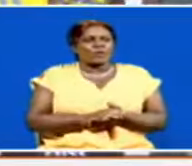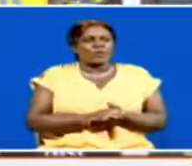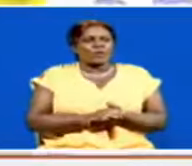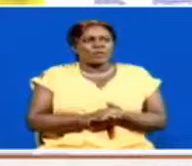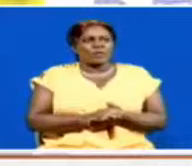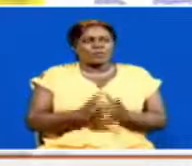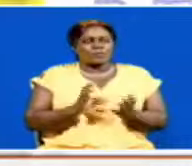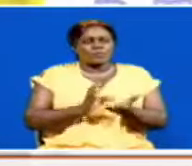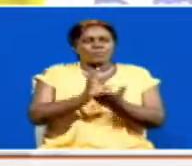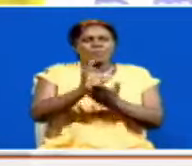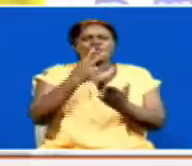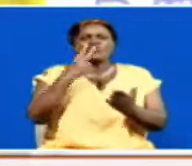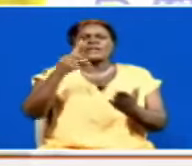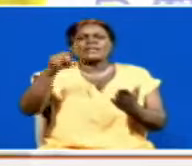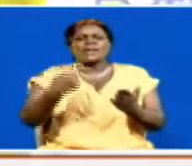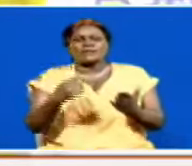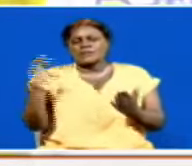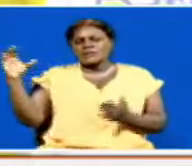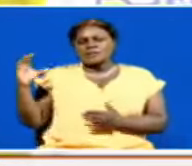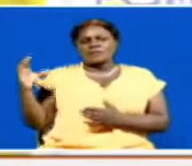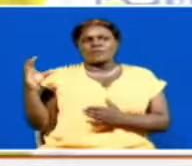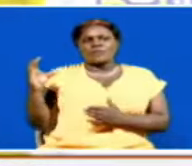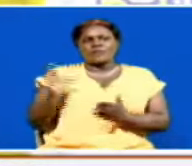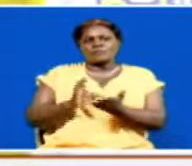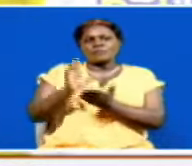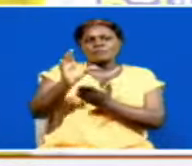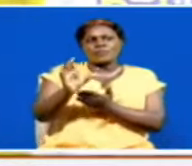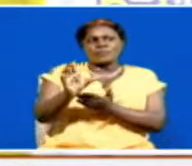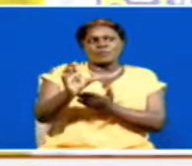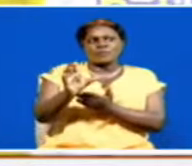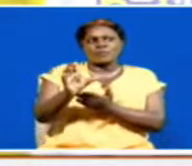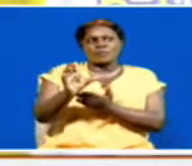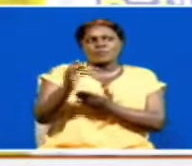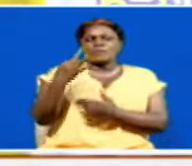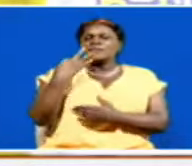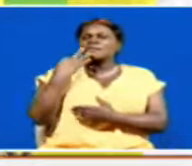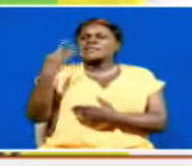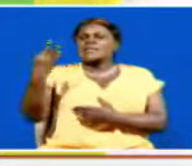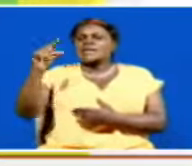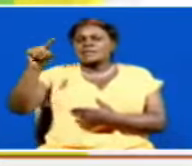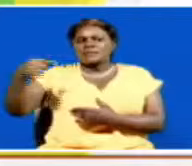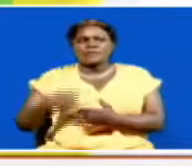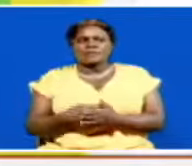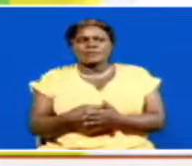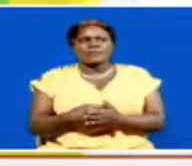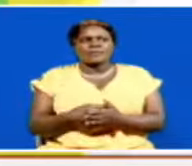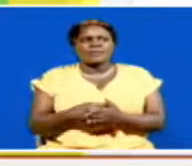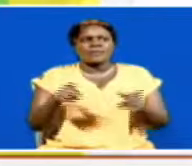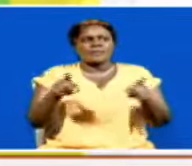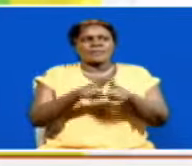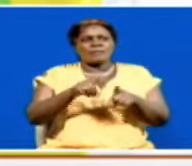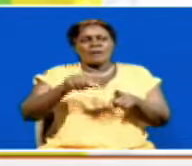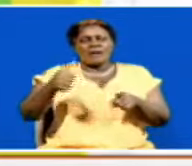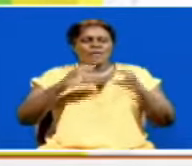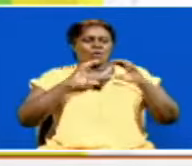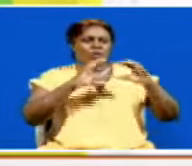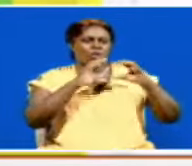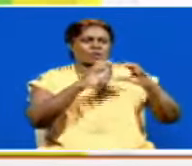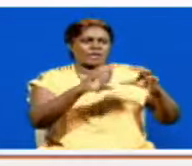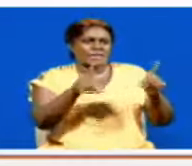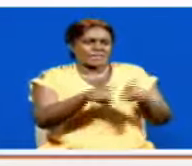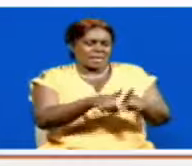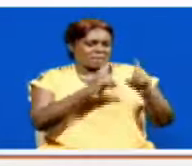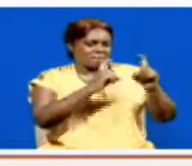walitunukiwa shilingi 200,000 huko Chavavo wakituzwa shilingi 300,000. Wachezaji bora vile vile na makocha